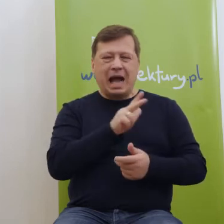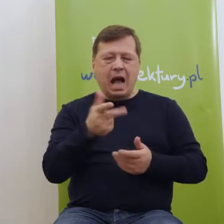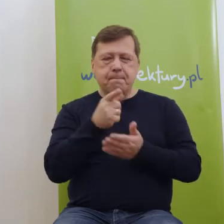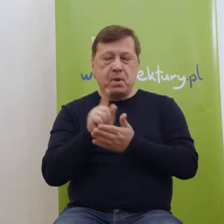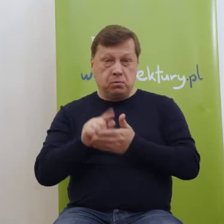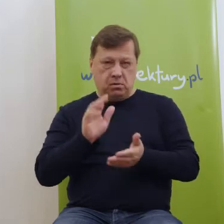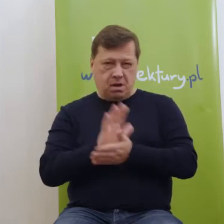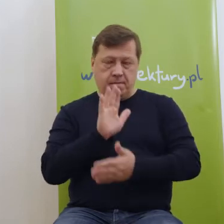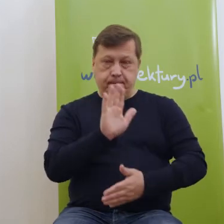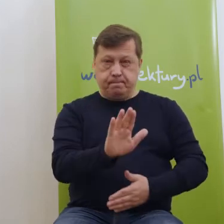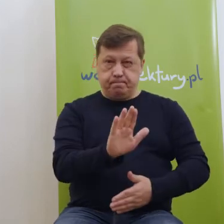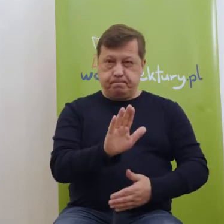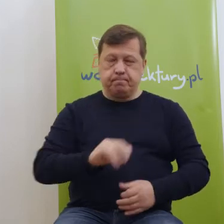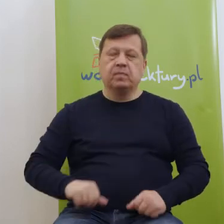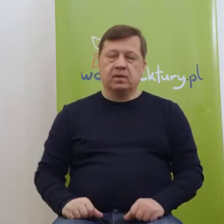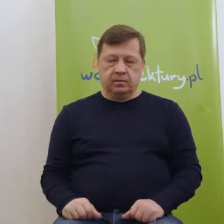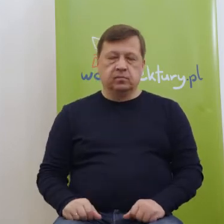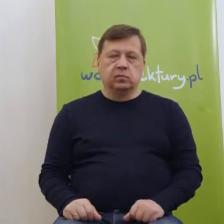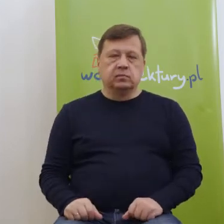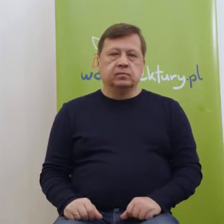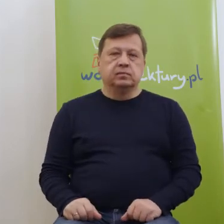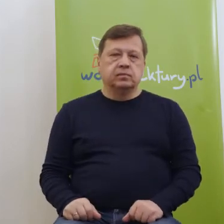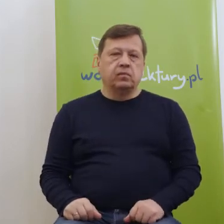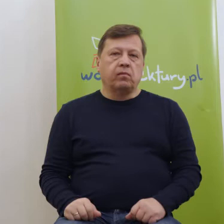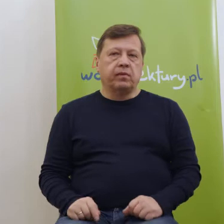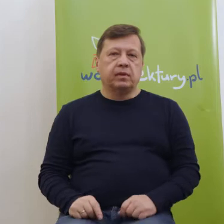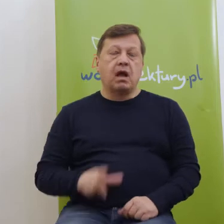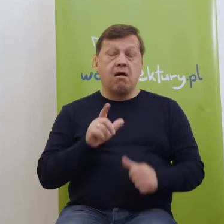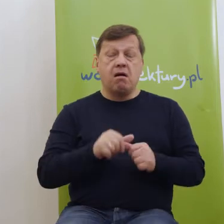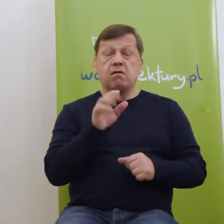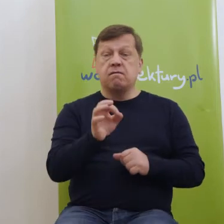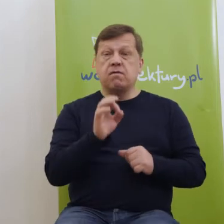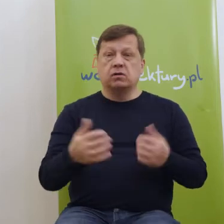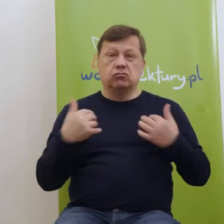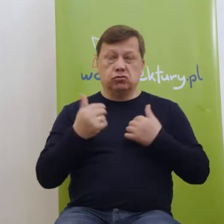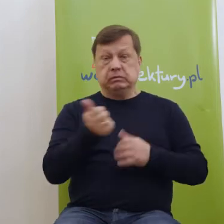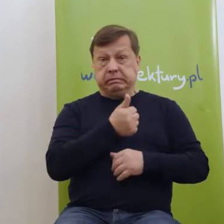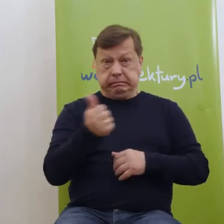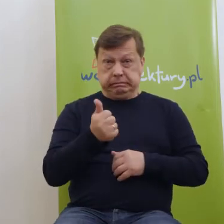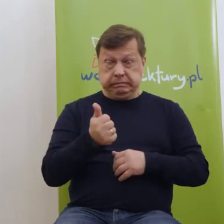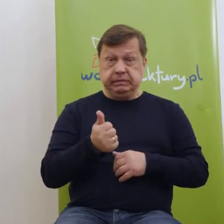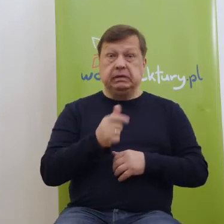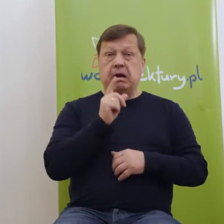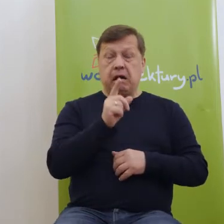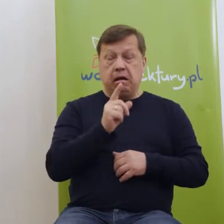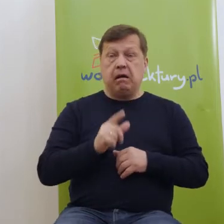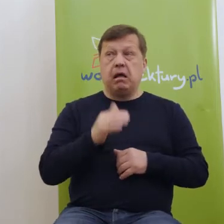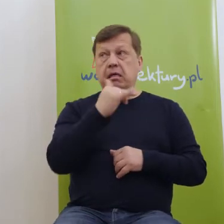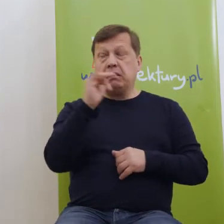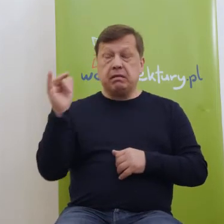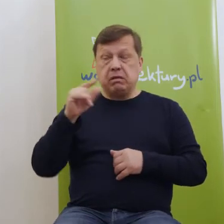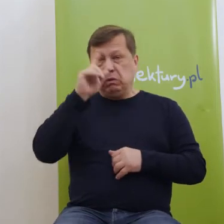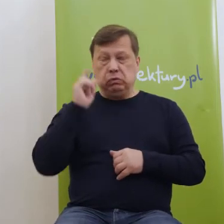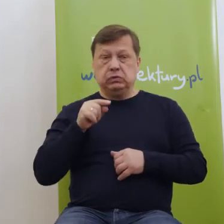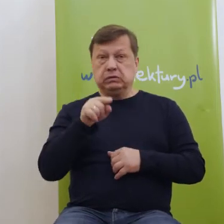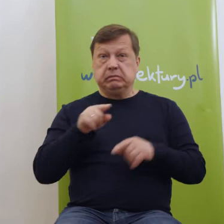ale potrafi tą swoją perfekcyjność narzucać innym, którzy niekoniecznie może chcą. Bardzo